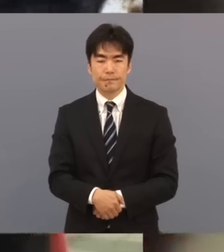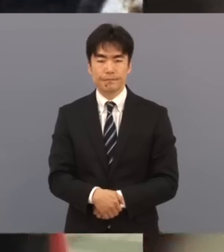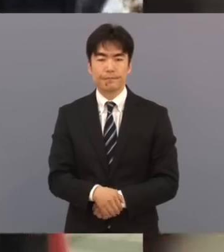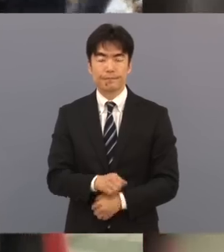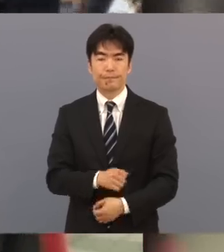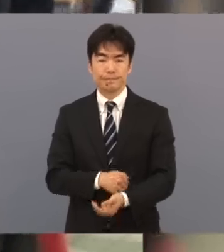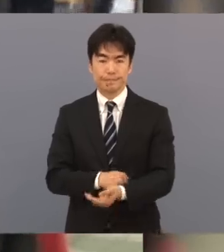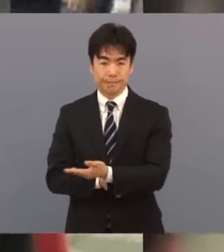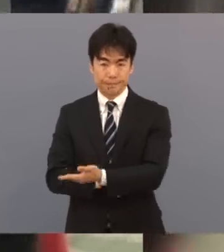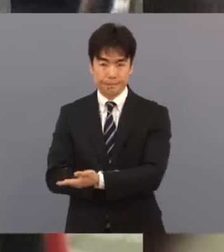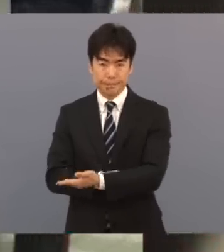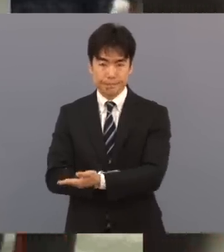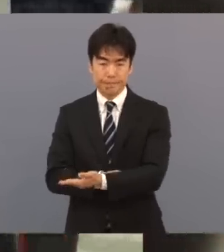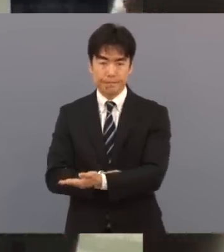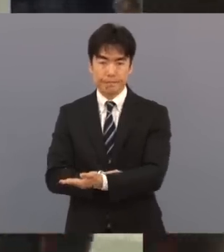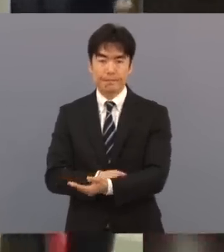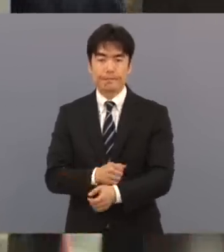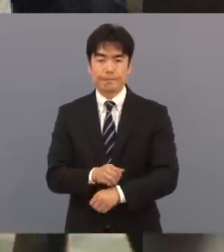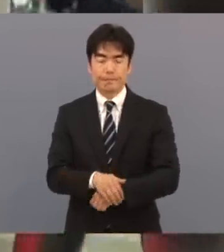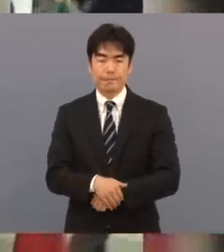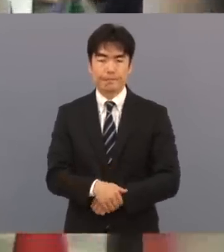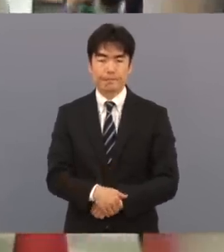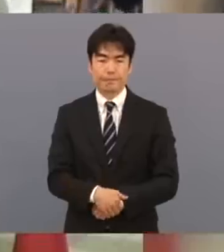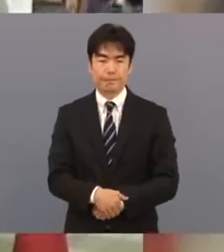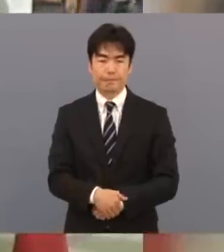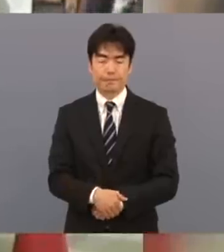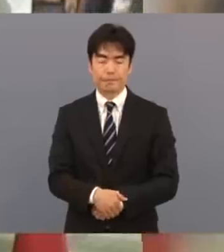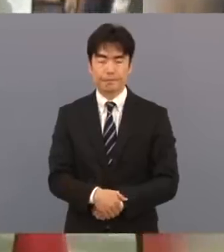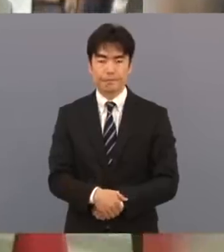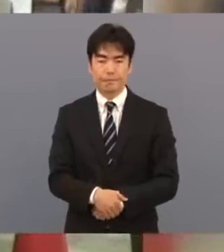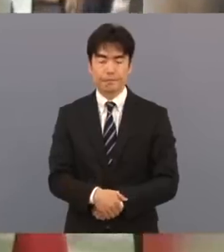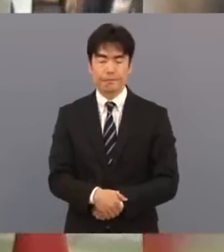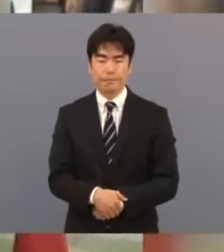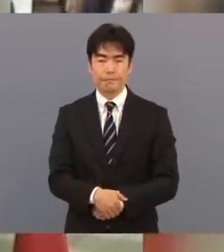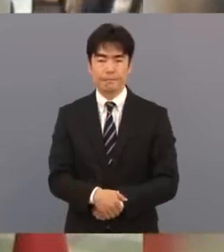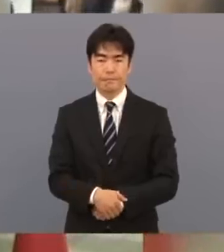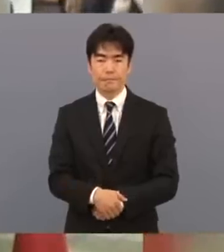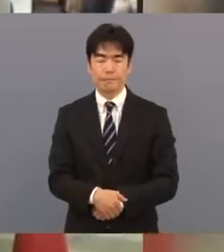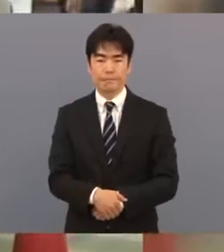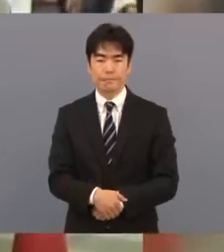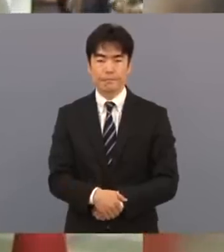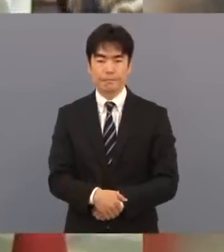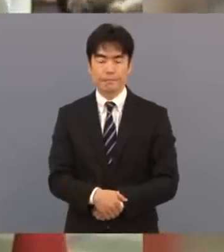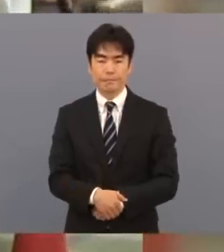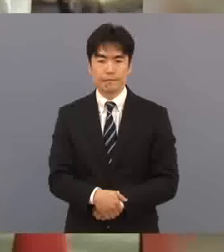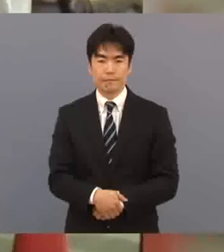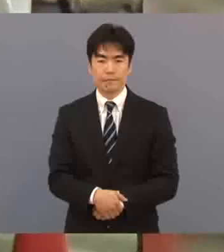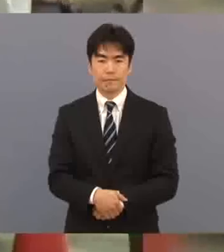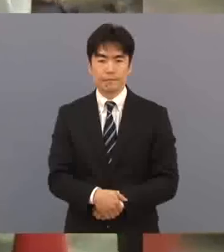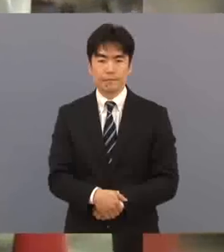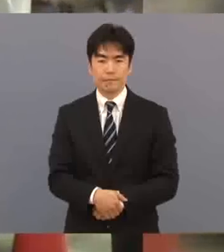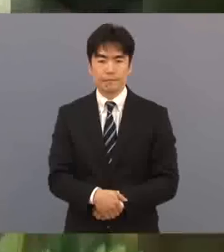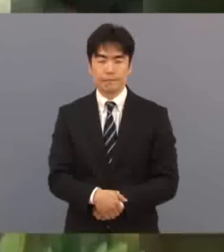1月12日新越谷駅コンコースで花フェスタが開催されます。